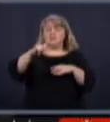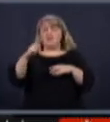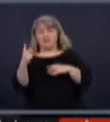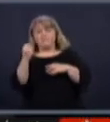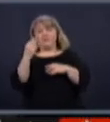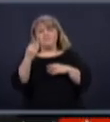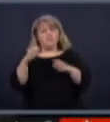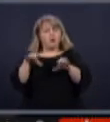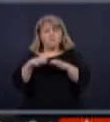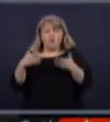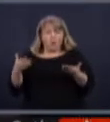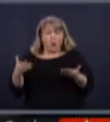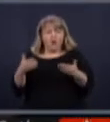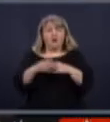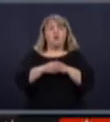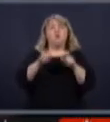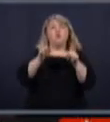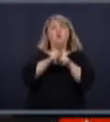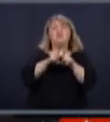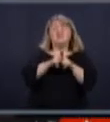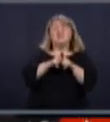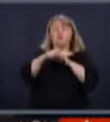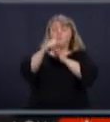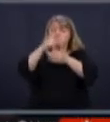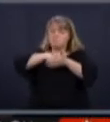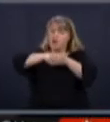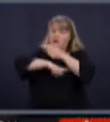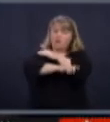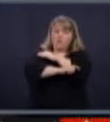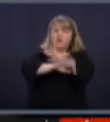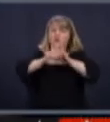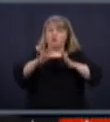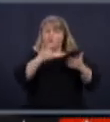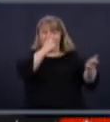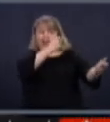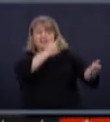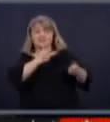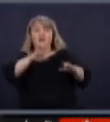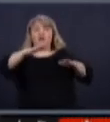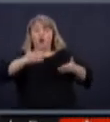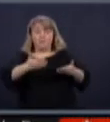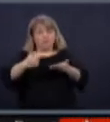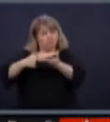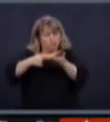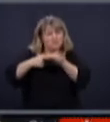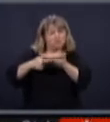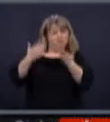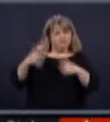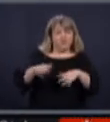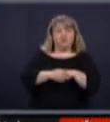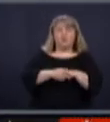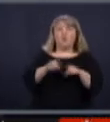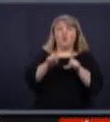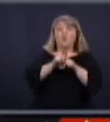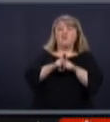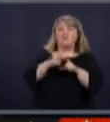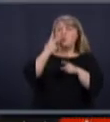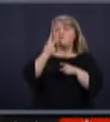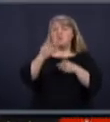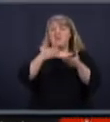pour attirer plus de personnel. Bon, des enjeux aussi de vétusté de